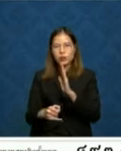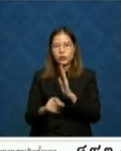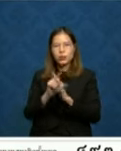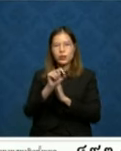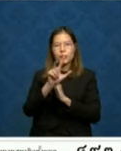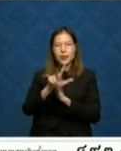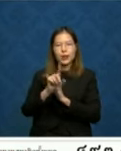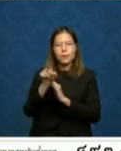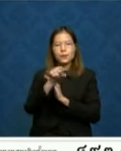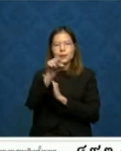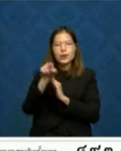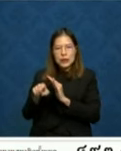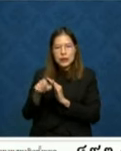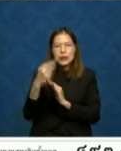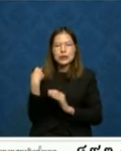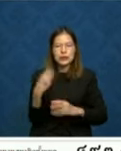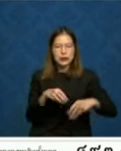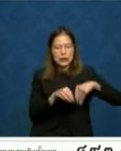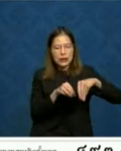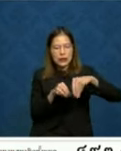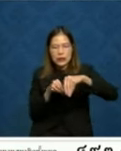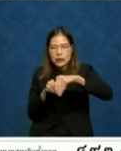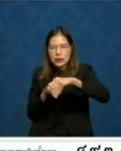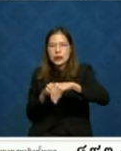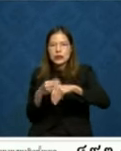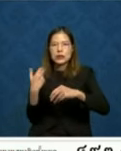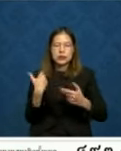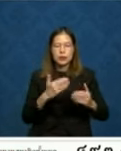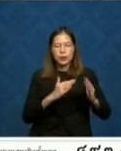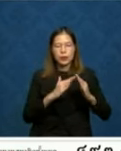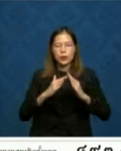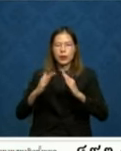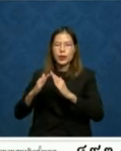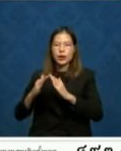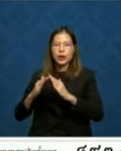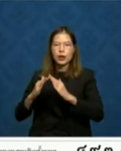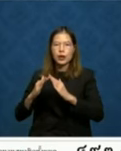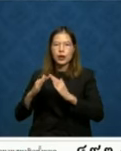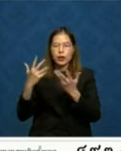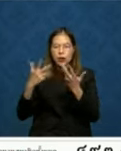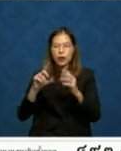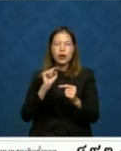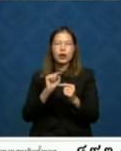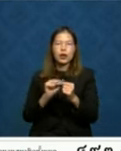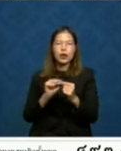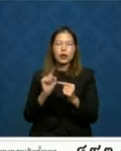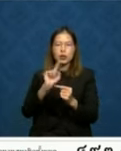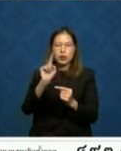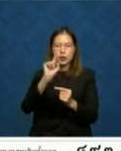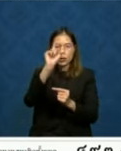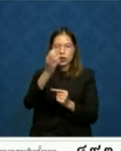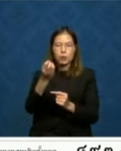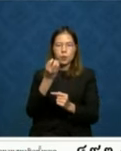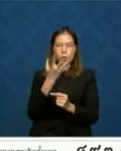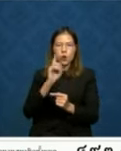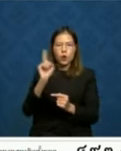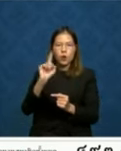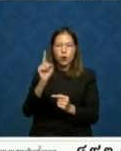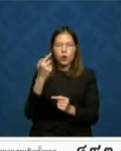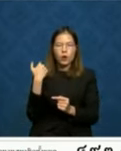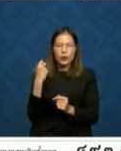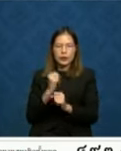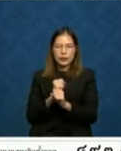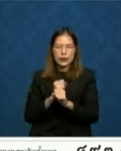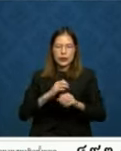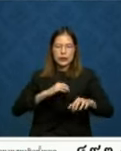23% ผู้ผลกระทบก็เป็นผู้ปลูกยาสูบกว่า 30,000 ครัวเรือนครับส่วนศุลกากรในนี้ก็มีการบอกสถิติด้วยว่าสถิติ